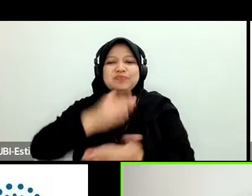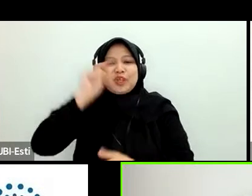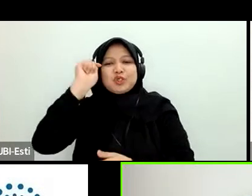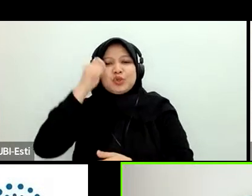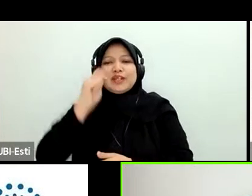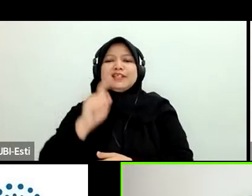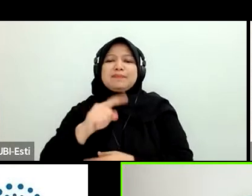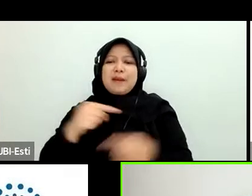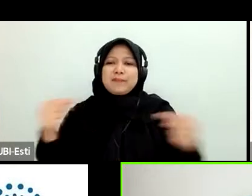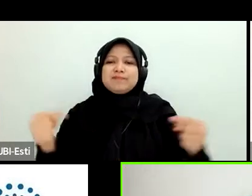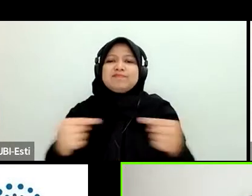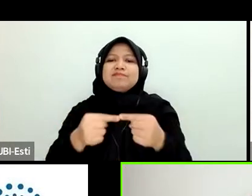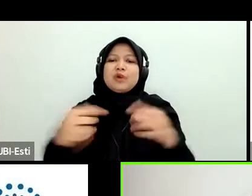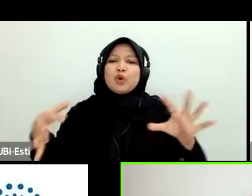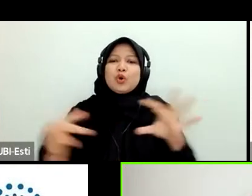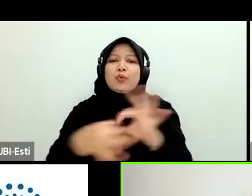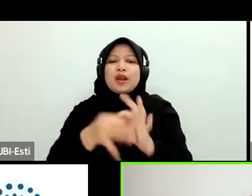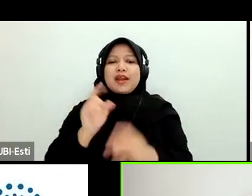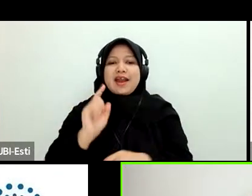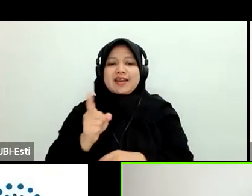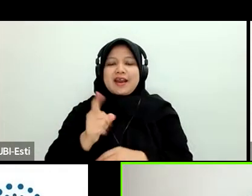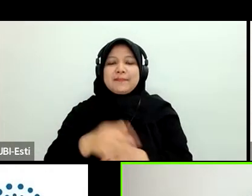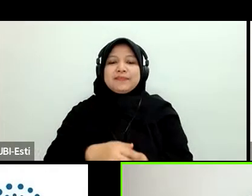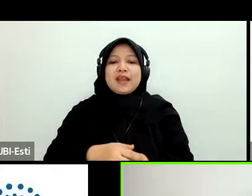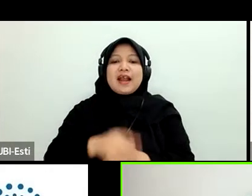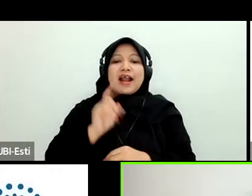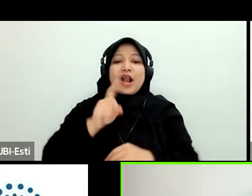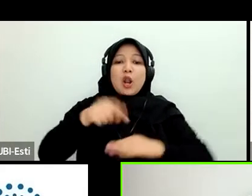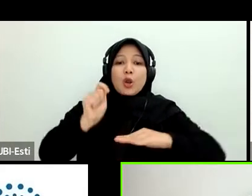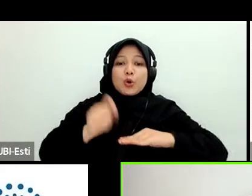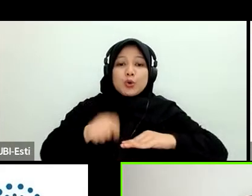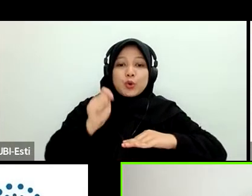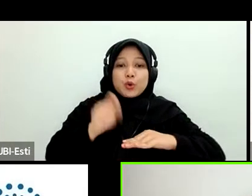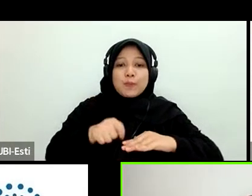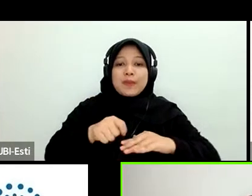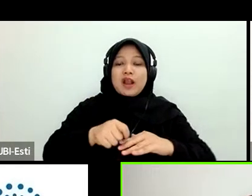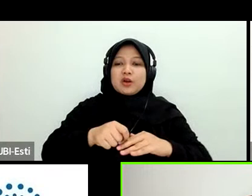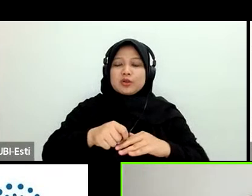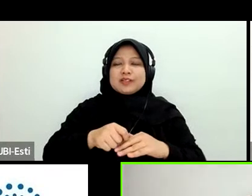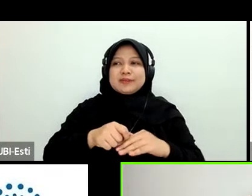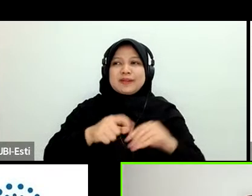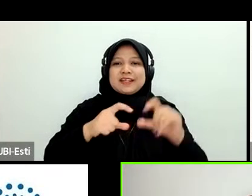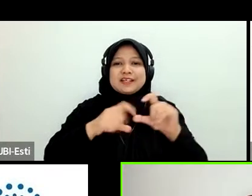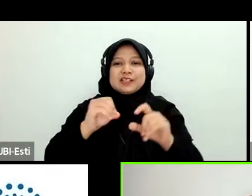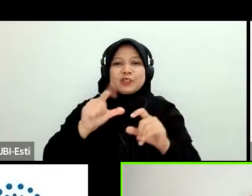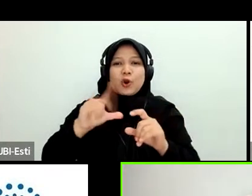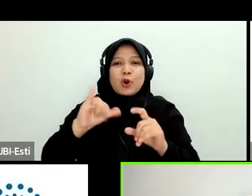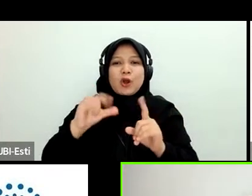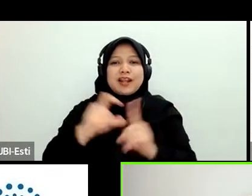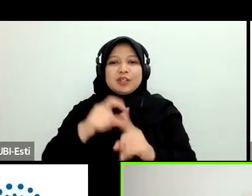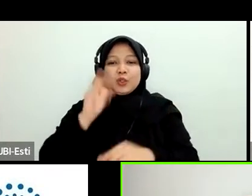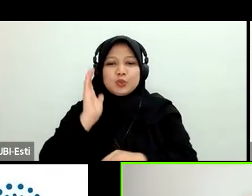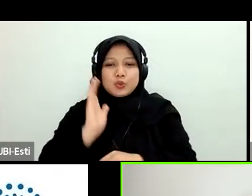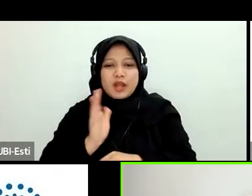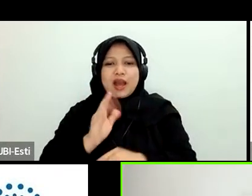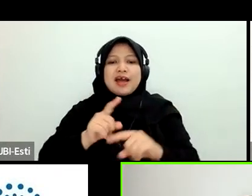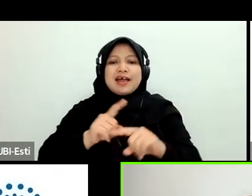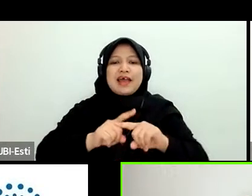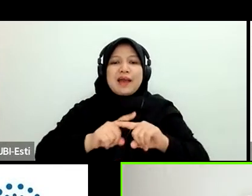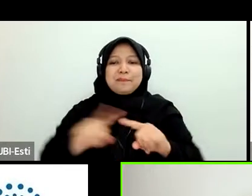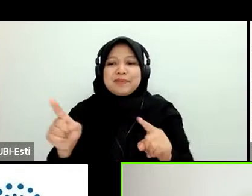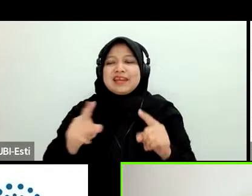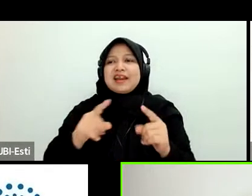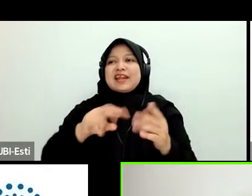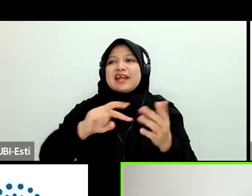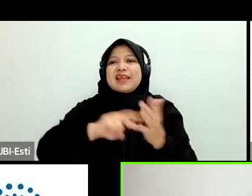dia beku atau Solid GTA dan menghasilkan tafsir tunggal nyatanya enggak begitu bahasa hukum itu selalu